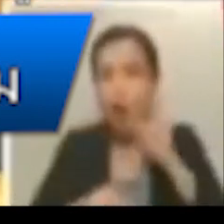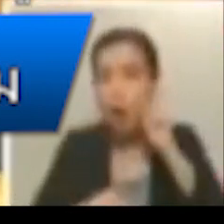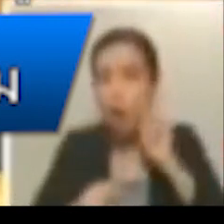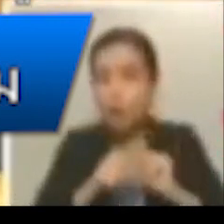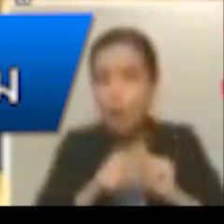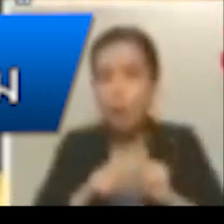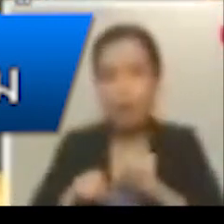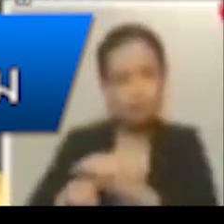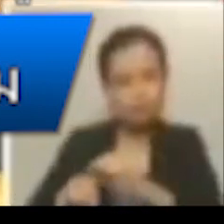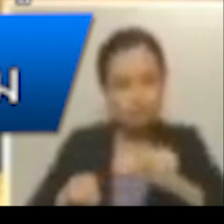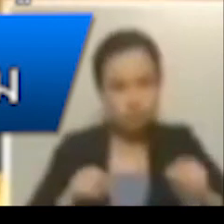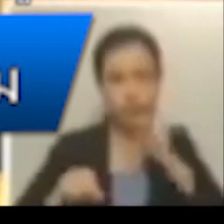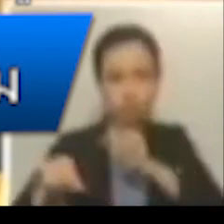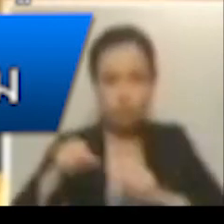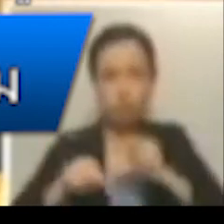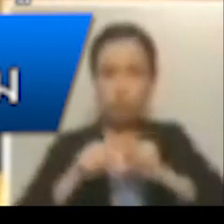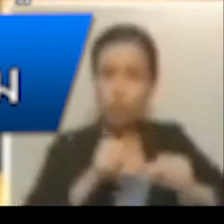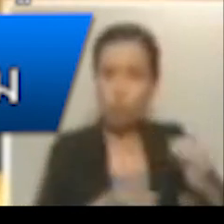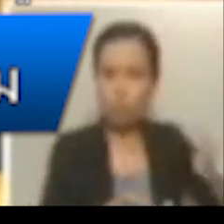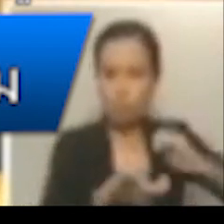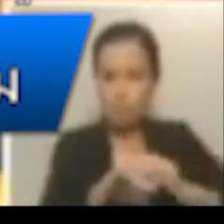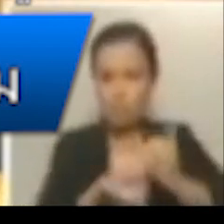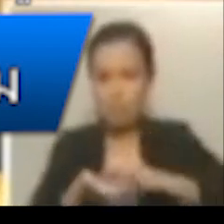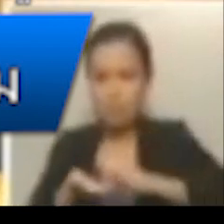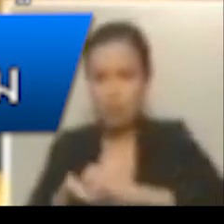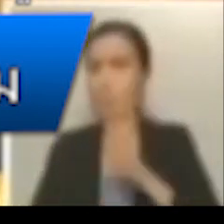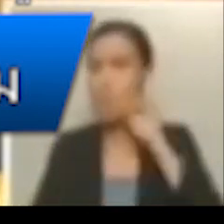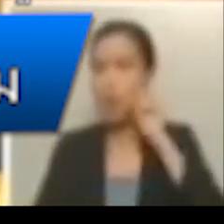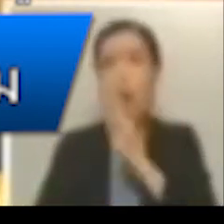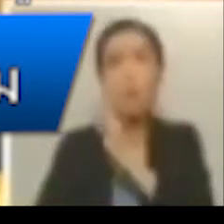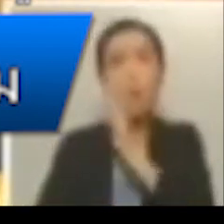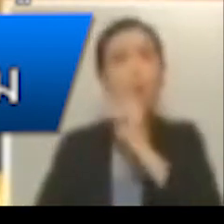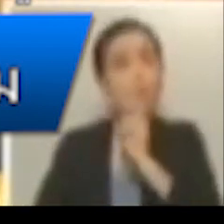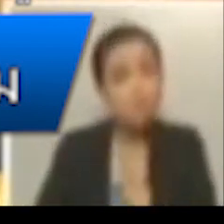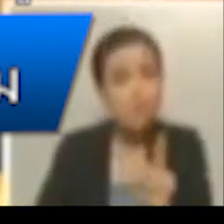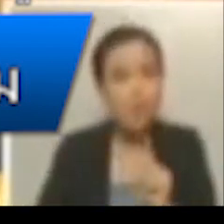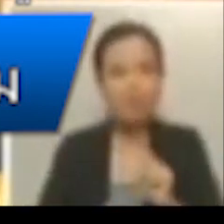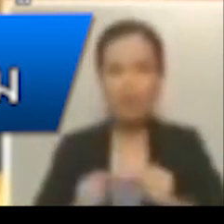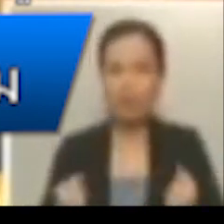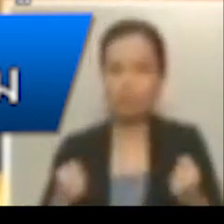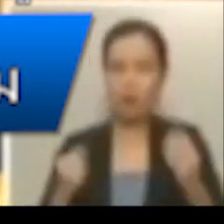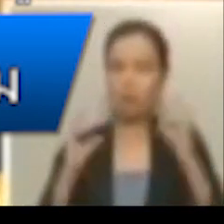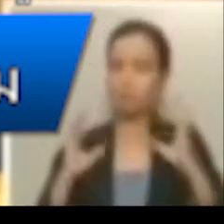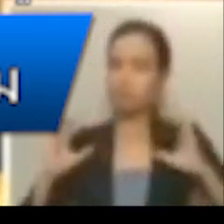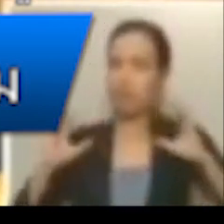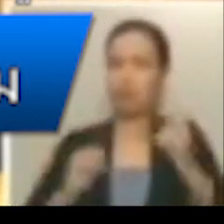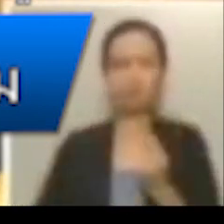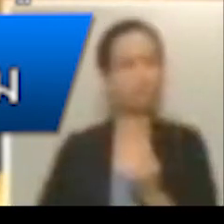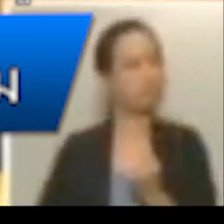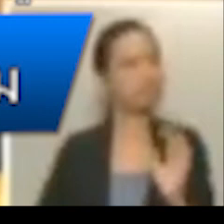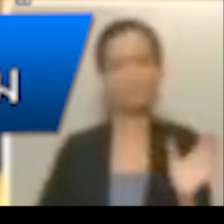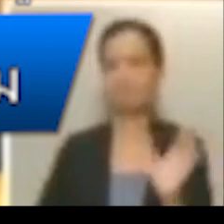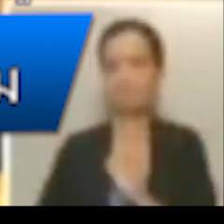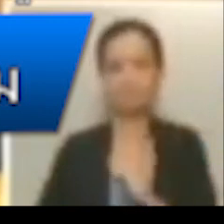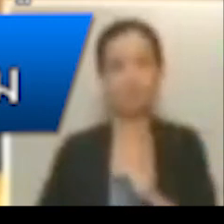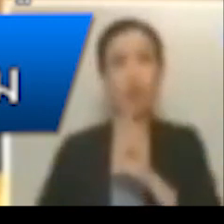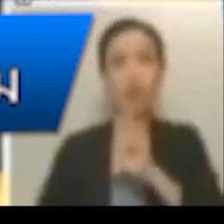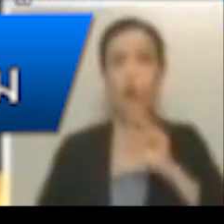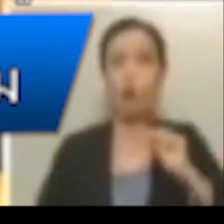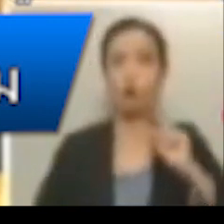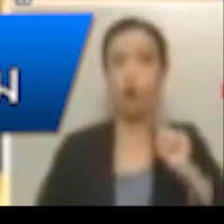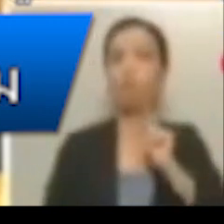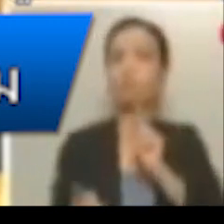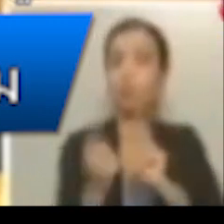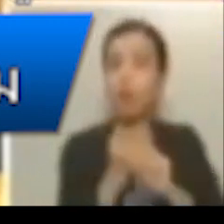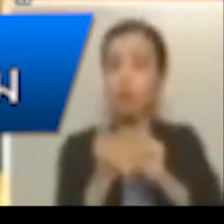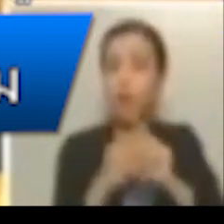ารจากหลายๆทางเพื่อให้รู้ว่าเป็นข่าวปลอมจริงหรือไม่ปัญหาที่เกิดขึ้นที่ดิฉันกับท่านรัฐมนตรีได้ซักถามแลกเปลี่ยนกันใน